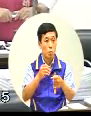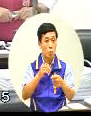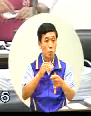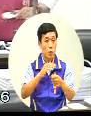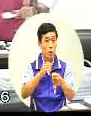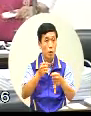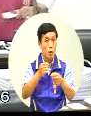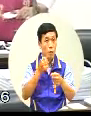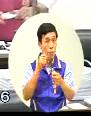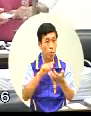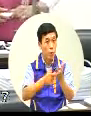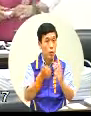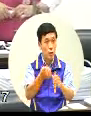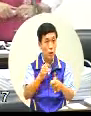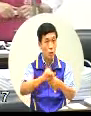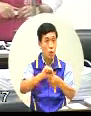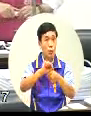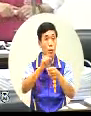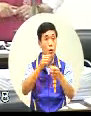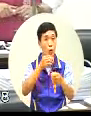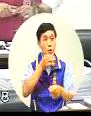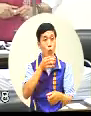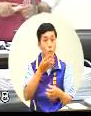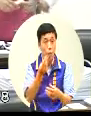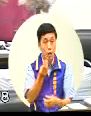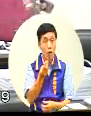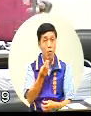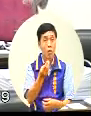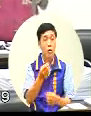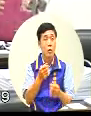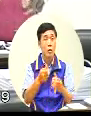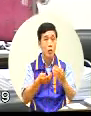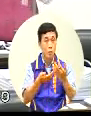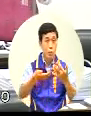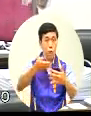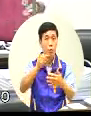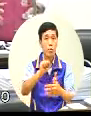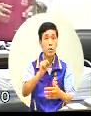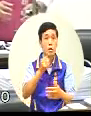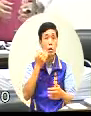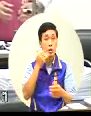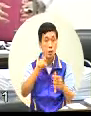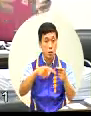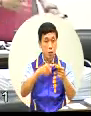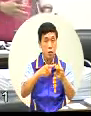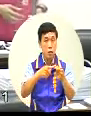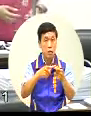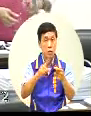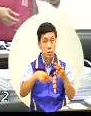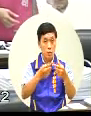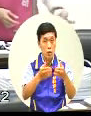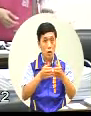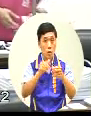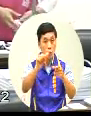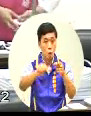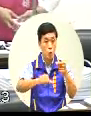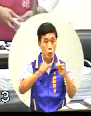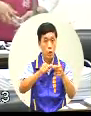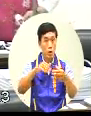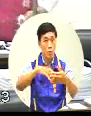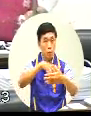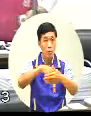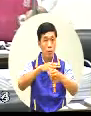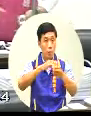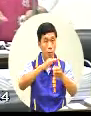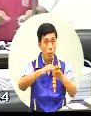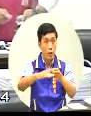吗？但我记得那时候我在保安部门有跟你就教过这个问题，你们当时有跟我讲说，只要5年期满有缺，你们就可以递补嘛。